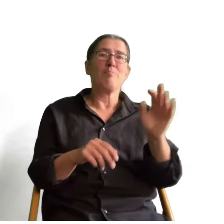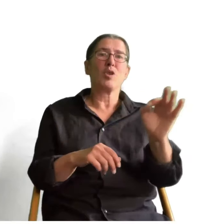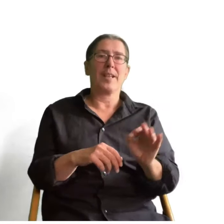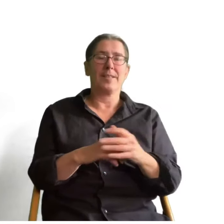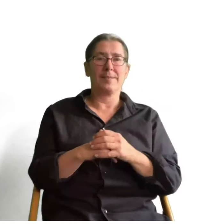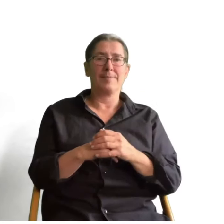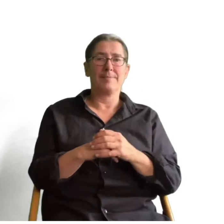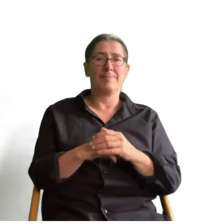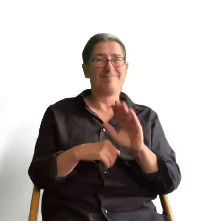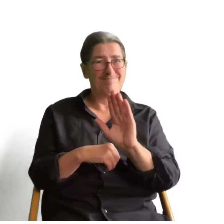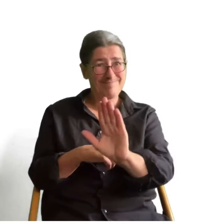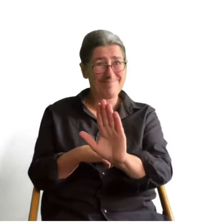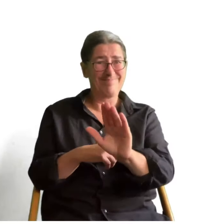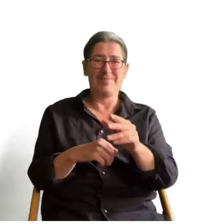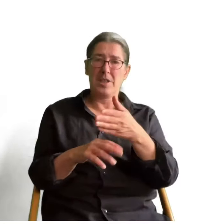Prozent an?